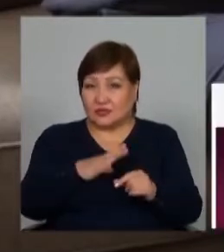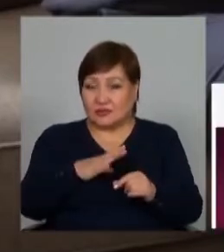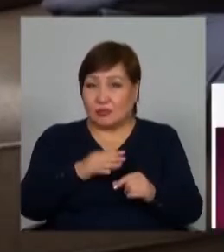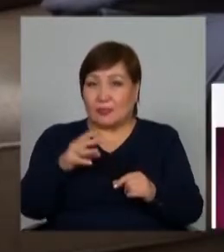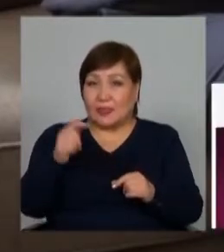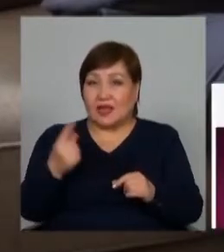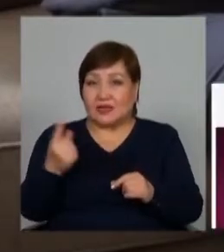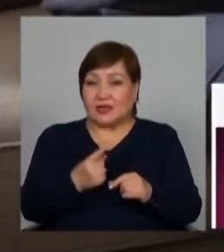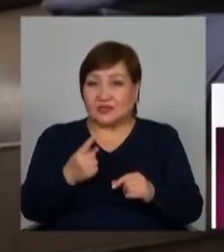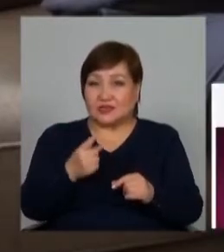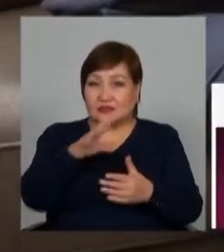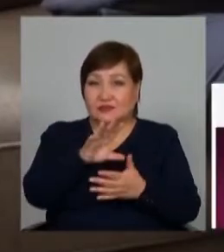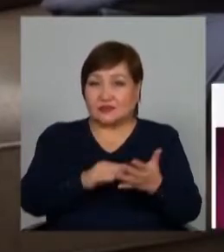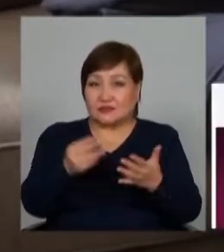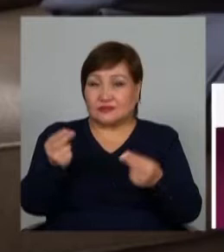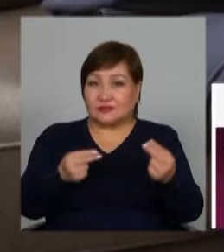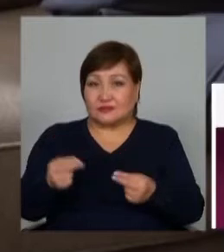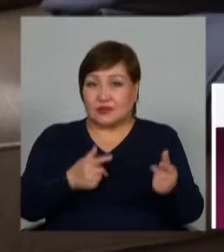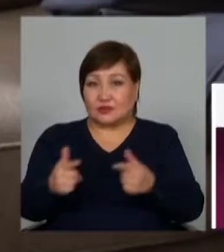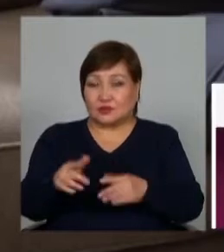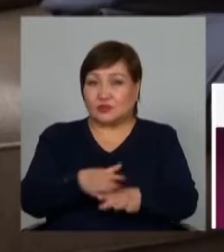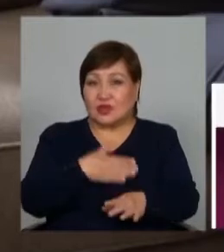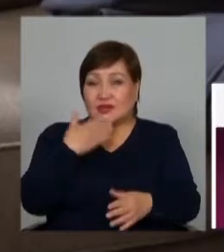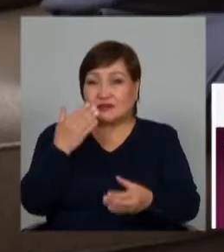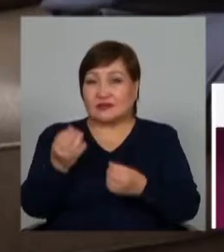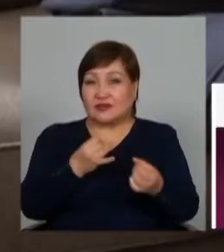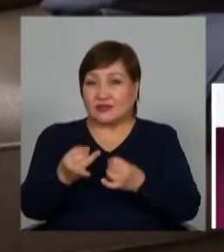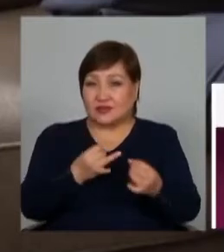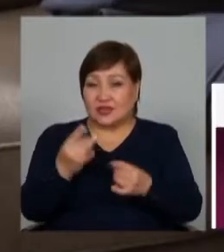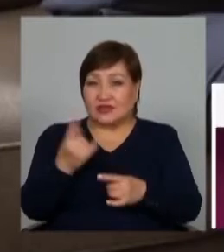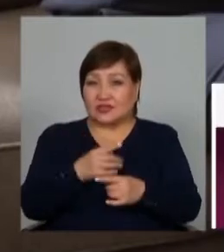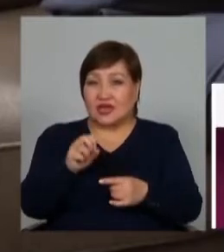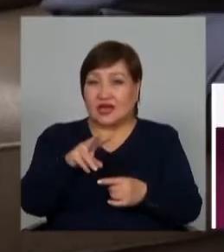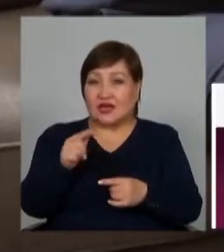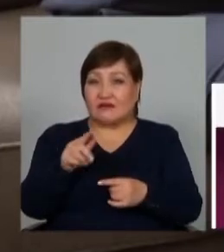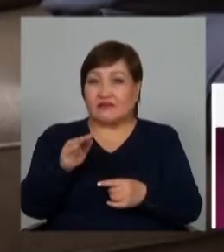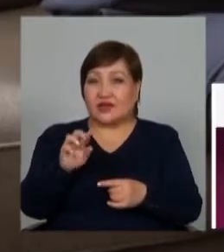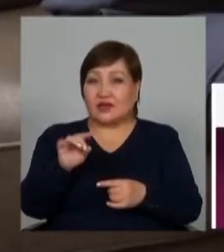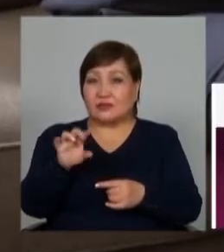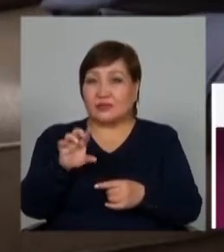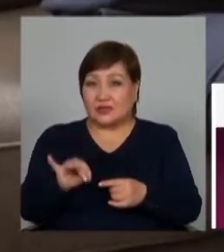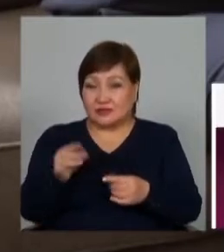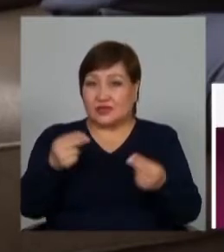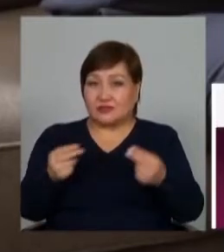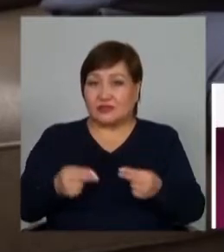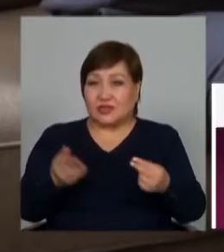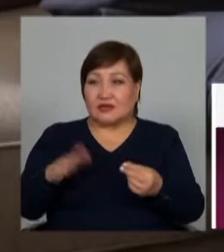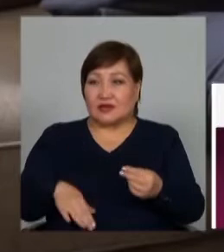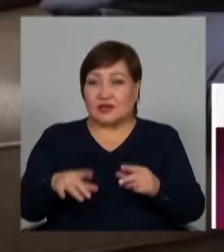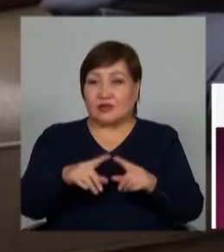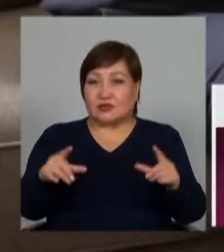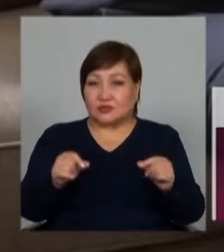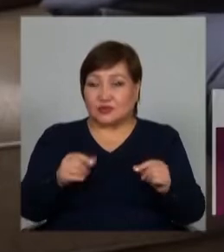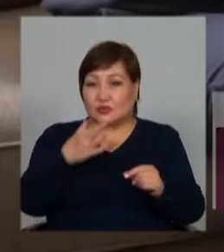алғашқы нұсқаларын дайындауда ұзақ кеңестік. Ең бірінші бір теңгеге әл-фараби бейнеленіп, қалған банкноттарға да тарихи тұлғаларды